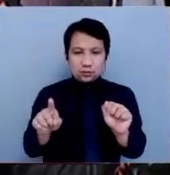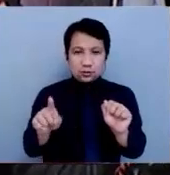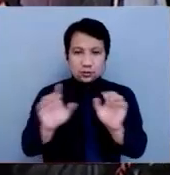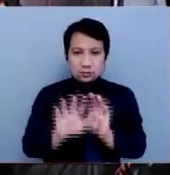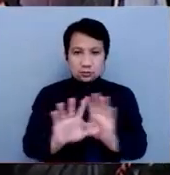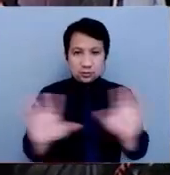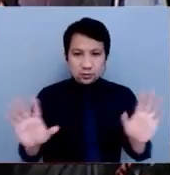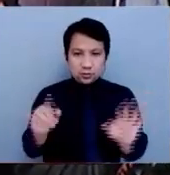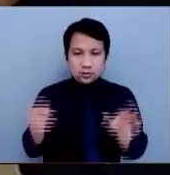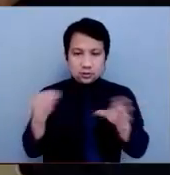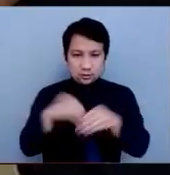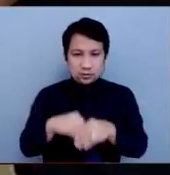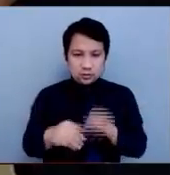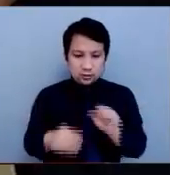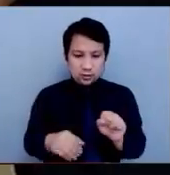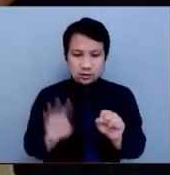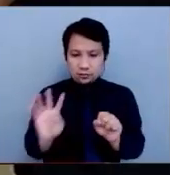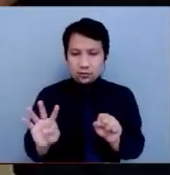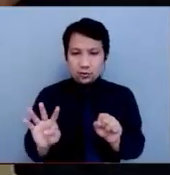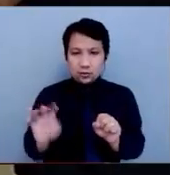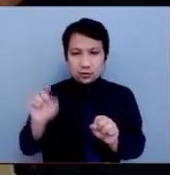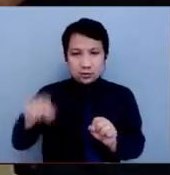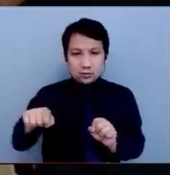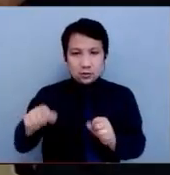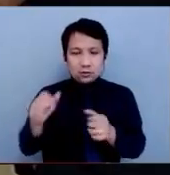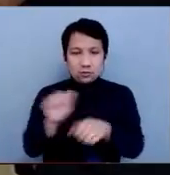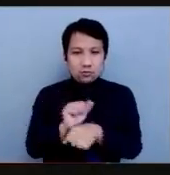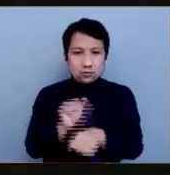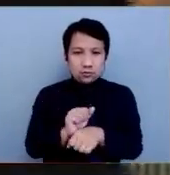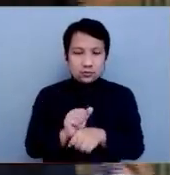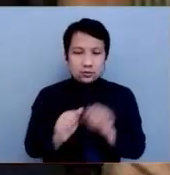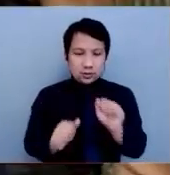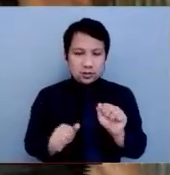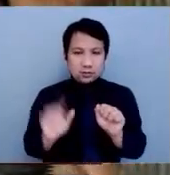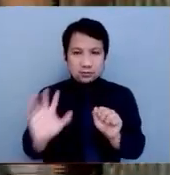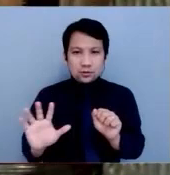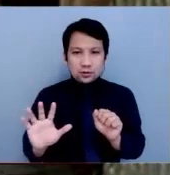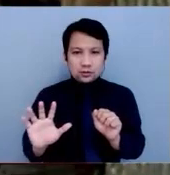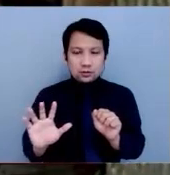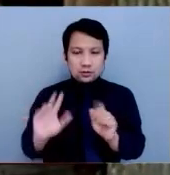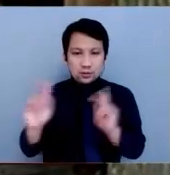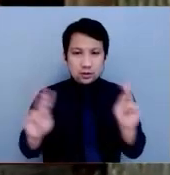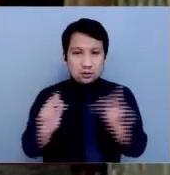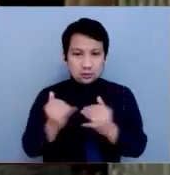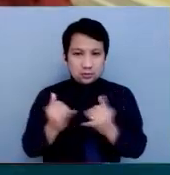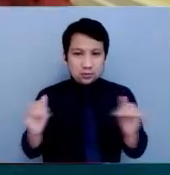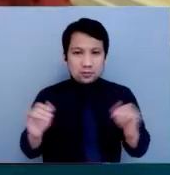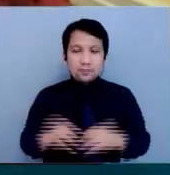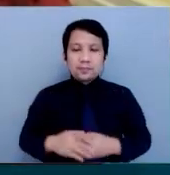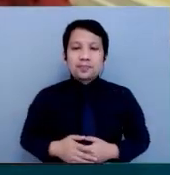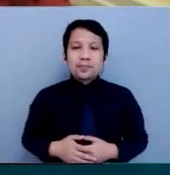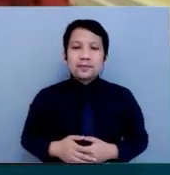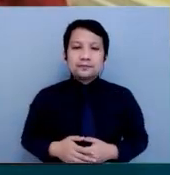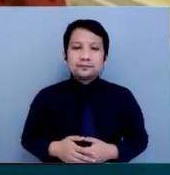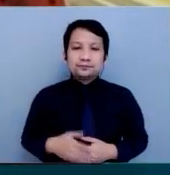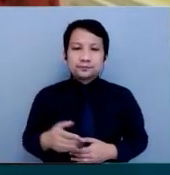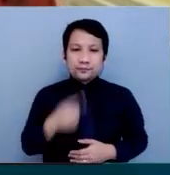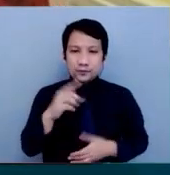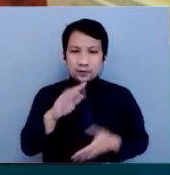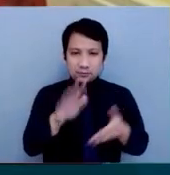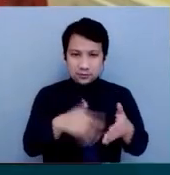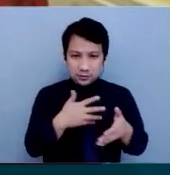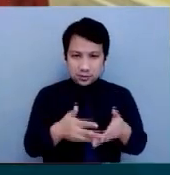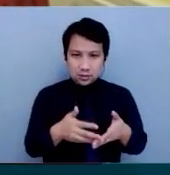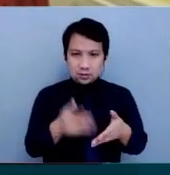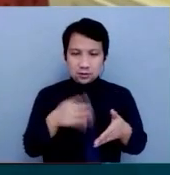frontliners, A4 o essential workers, at A5 o indigent population. Kailangan by appointment po, kaya